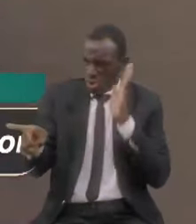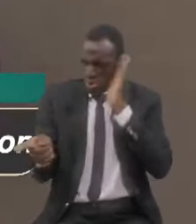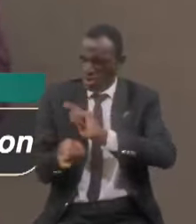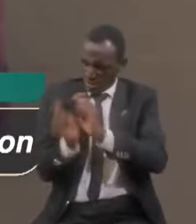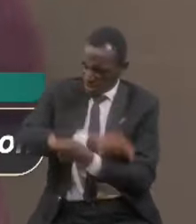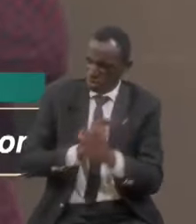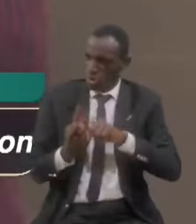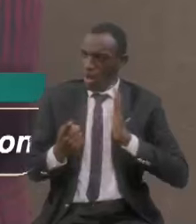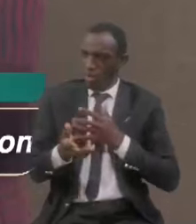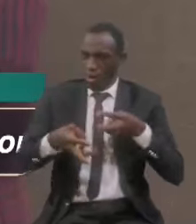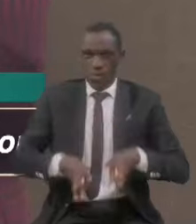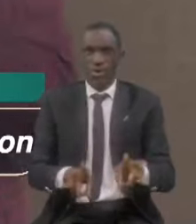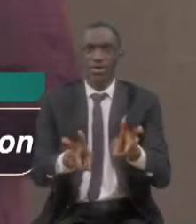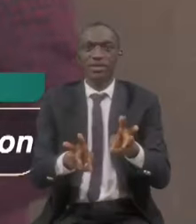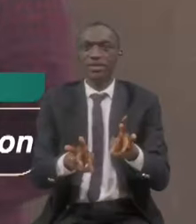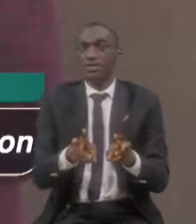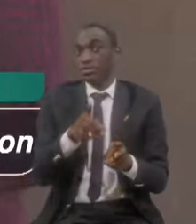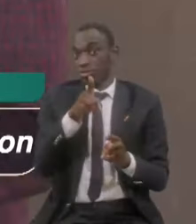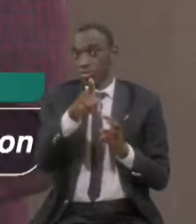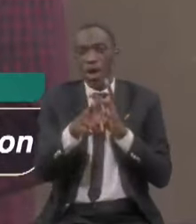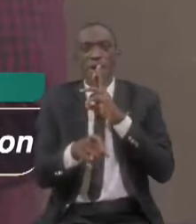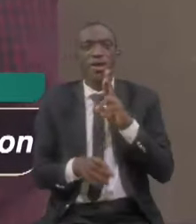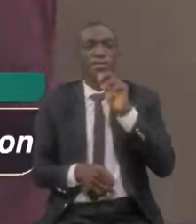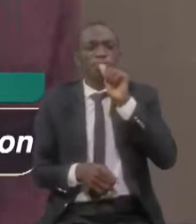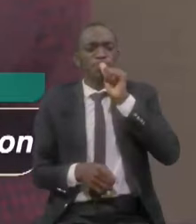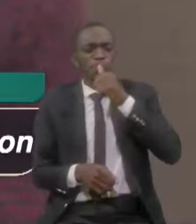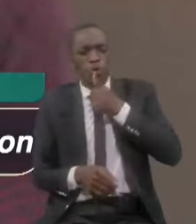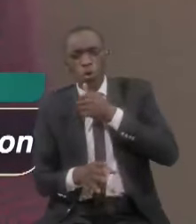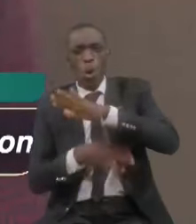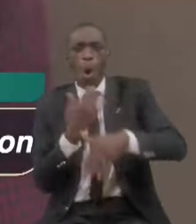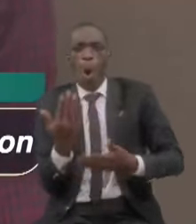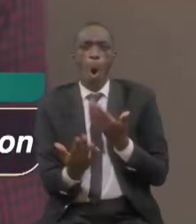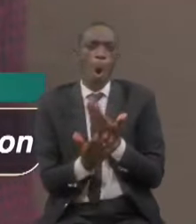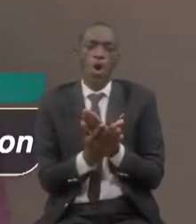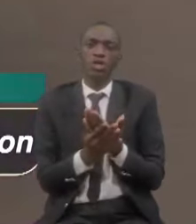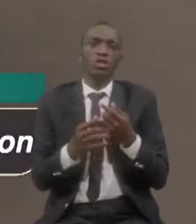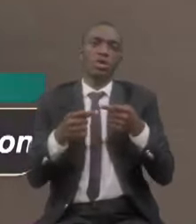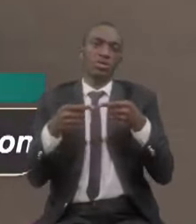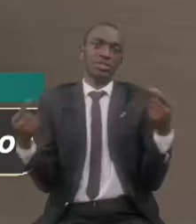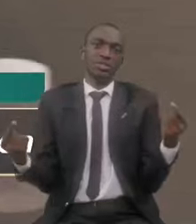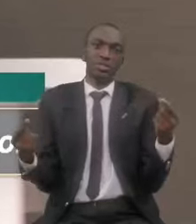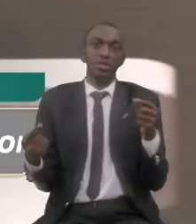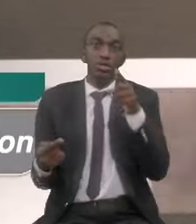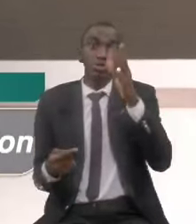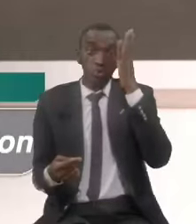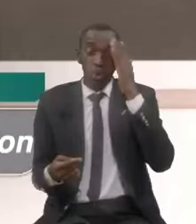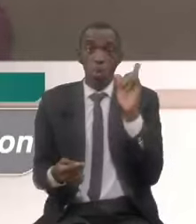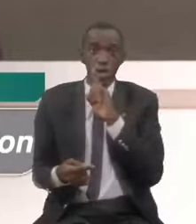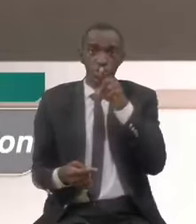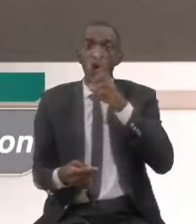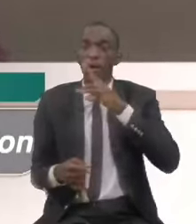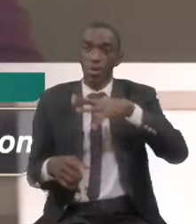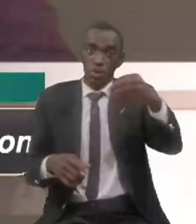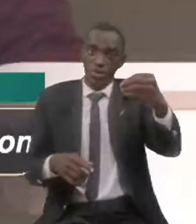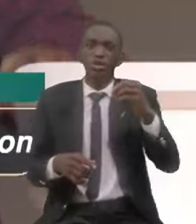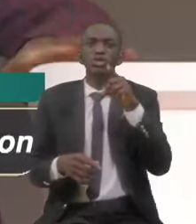pour adopter notre style de vie. Mais tu enduis toute contradiction. Tu sais là où tu vas. Tu sais